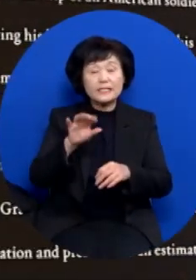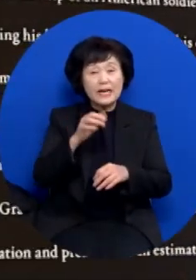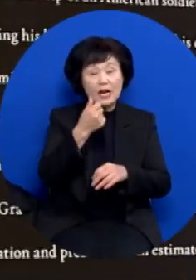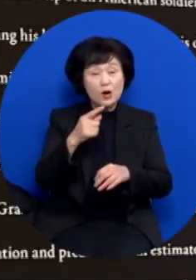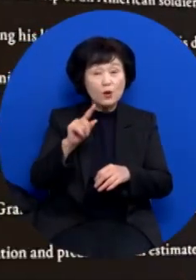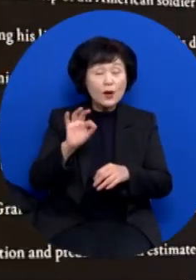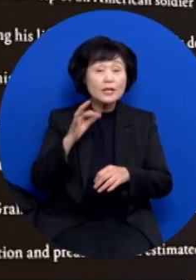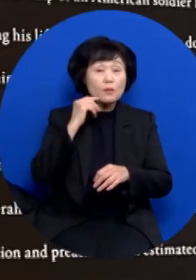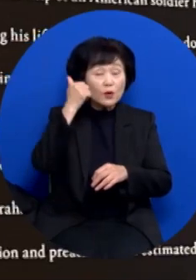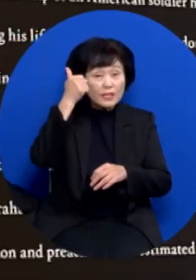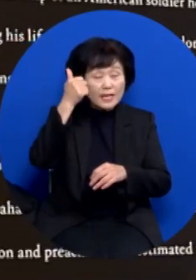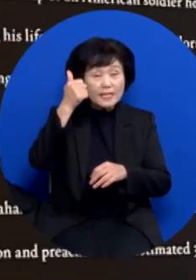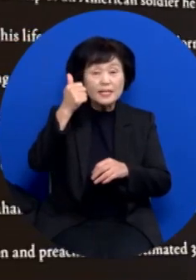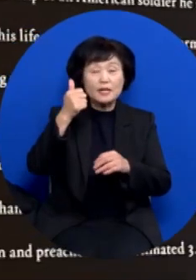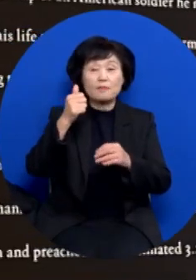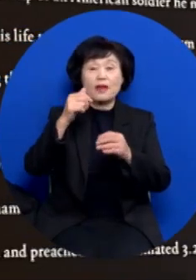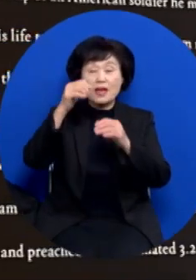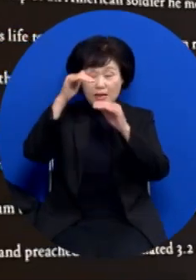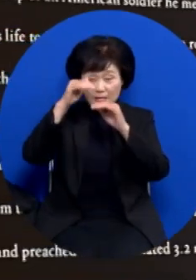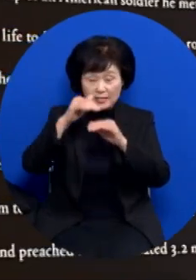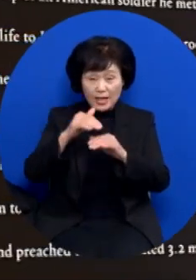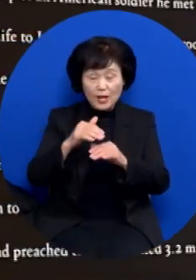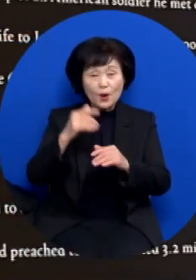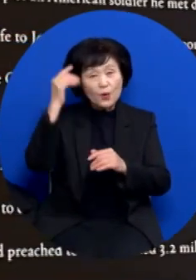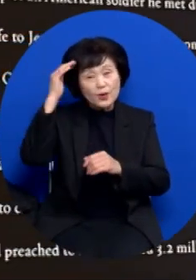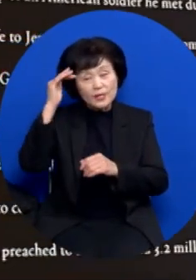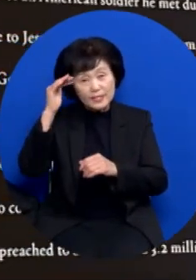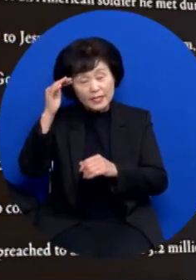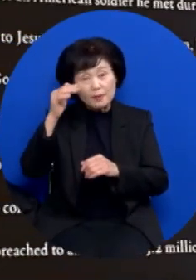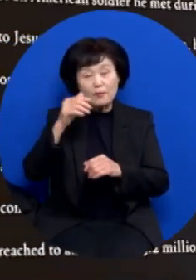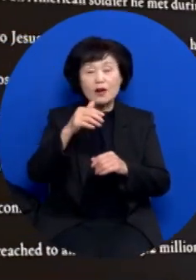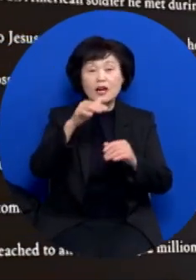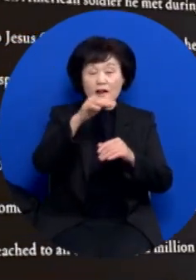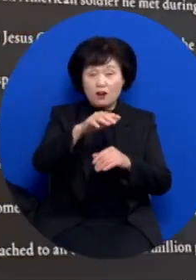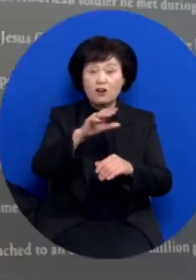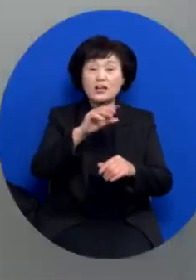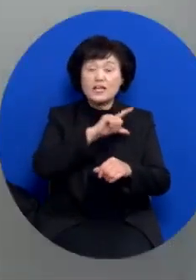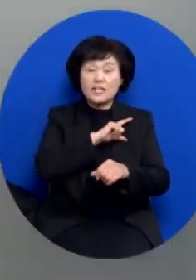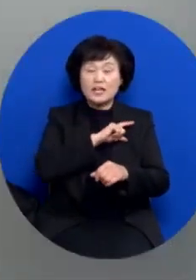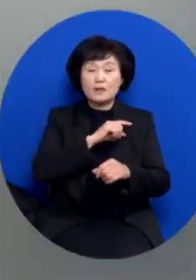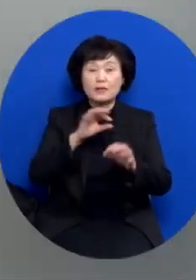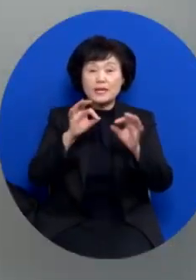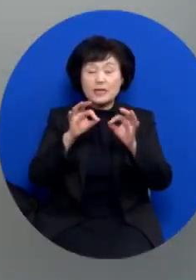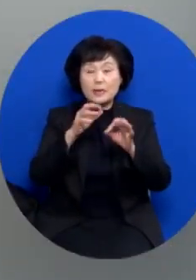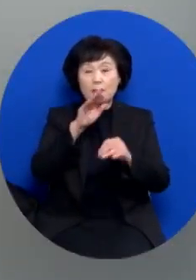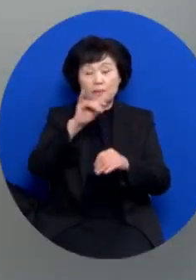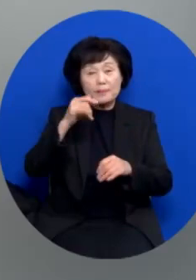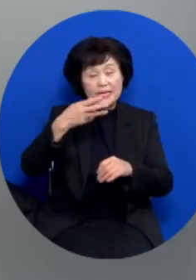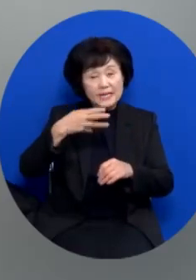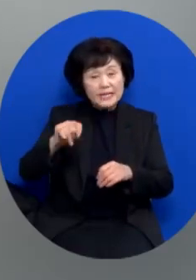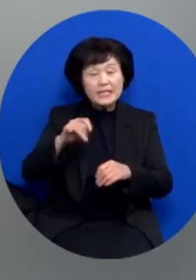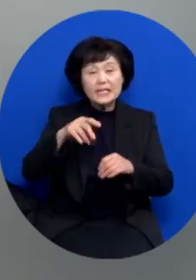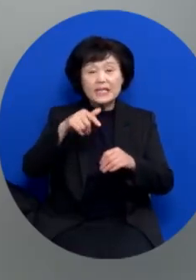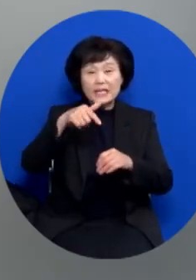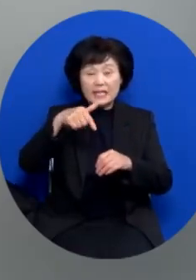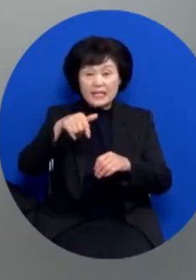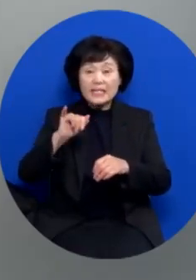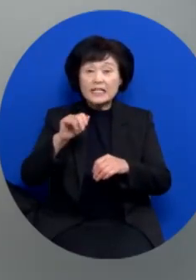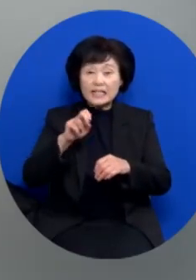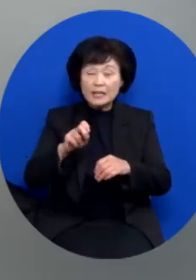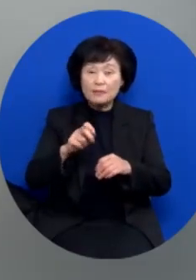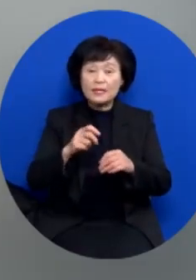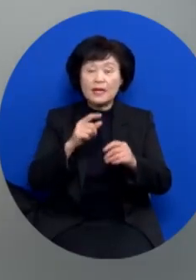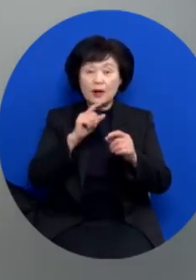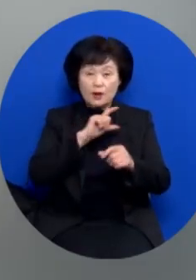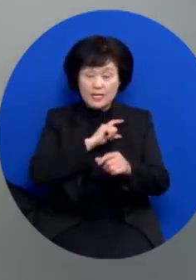발자취를 통해 미래의 복음 전도 사명자를 양성하기 위해 홀 이름을 빌리킴으로 지었다고 전했습니다 김장환 목사는 여기까지